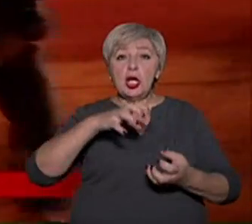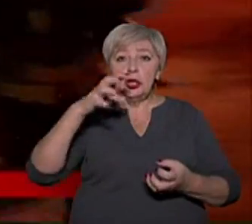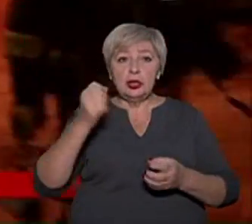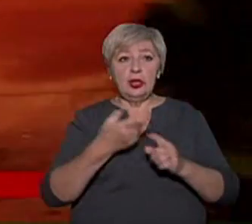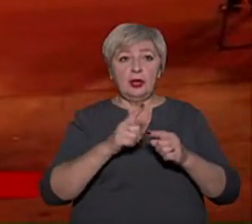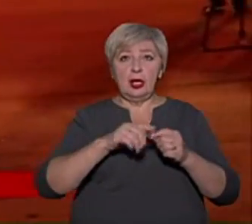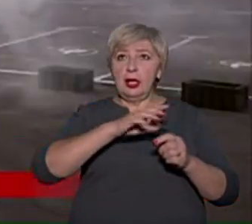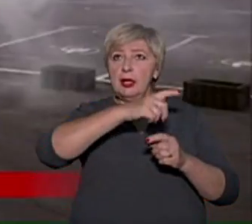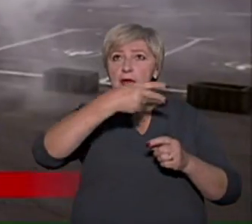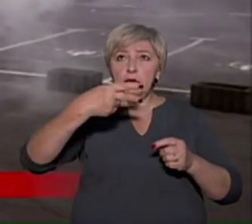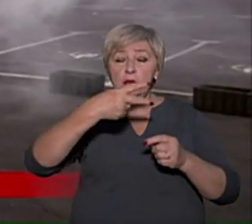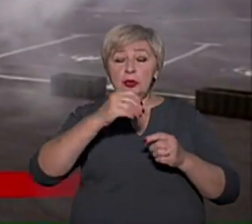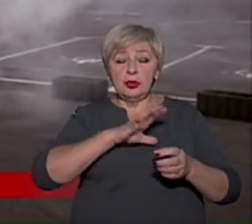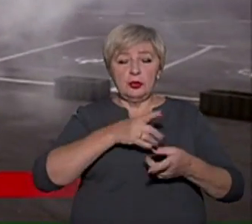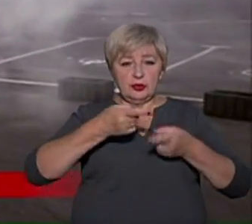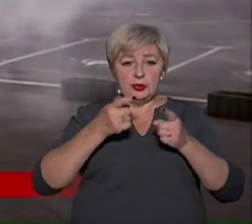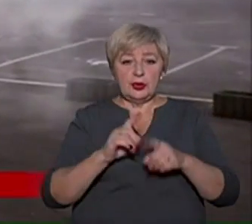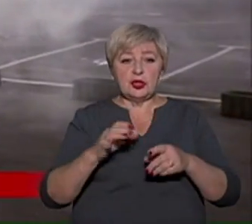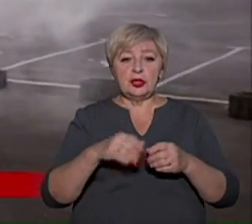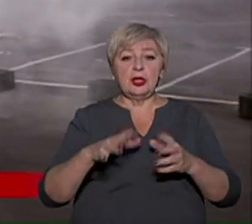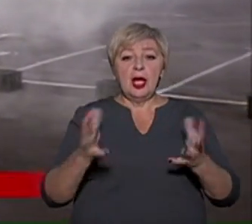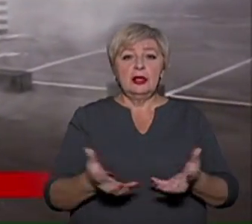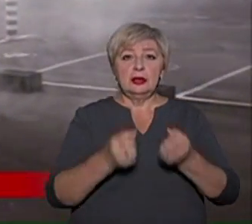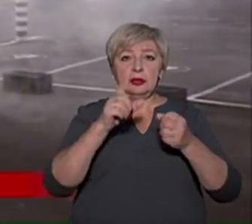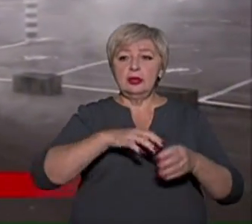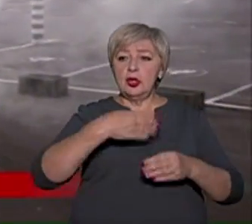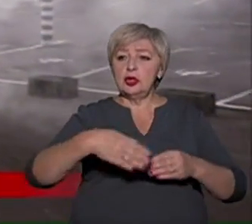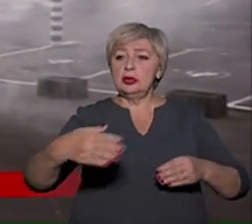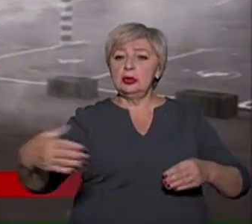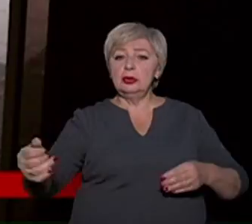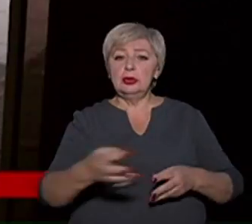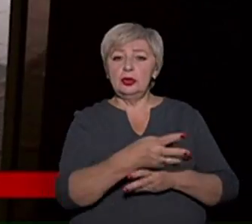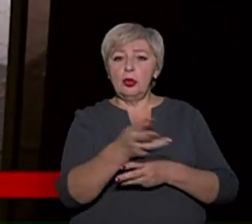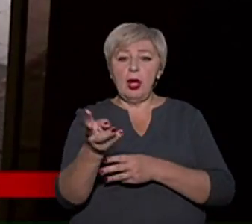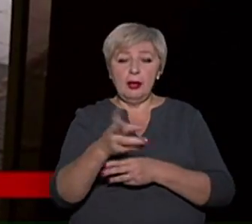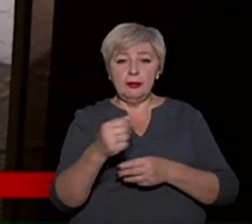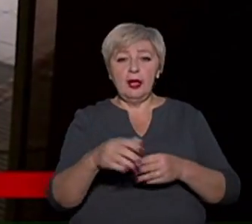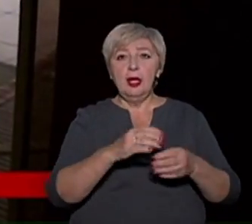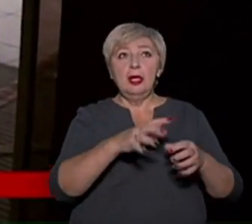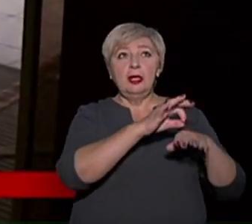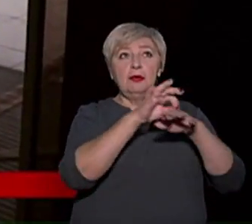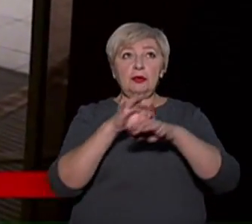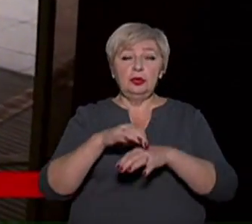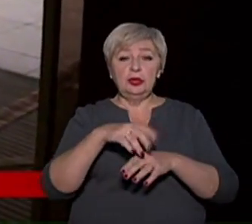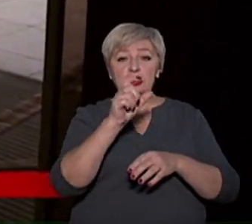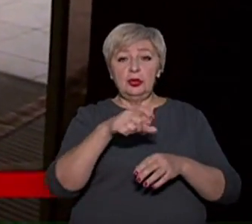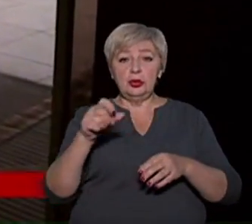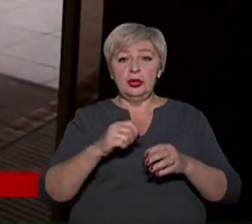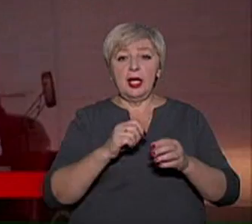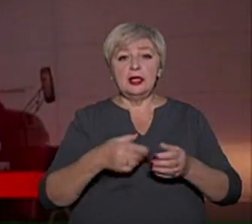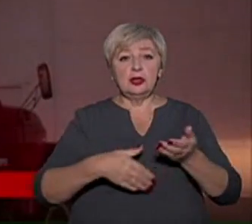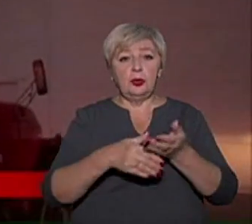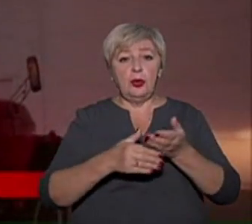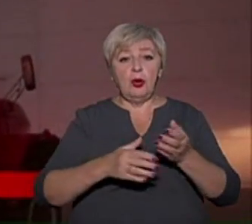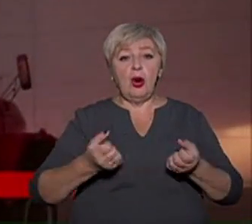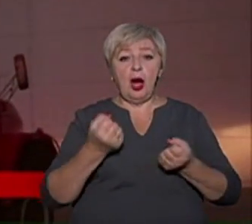був справжнім. ДСНСники розгорнули рукава і евакуювали людей за допомогою автодрабини. Деталь – далі гасили